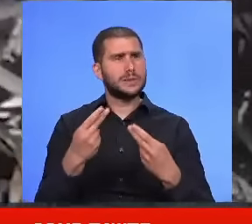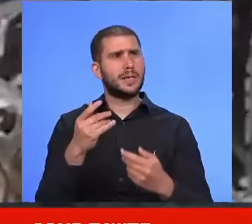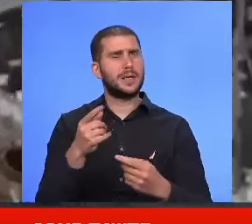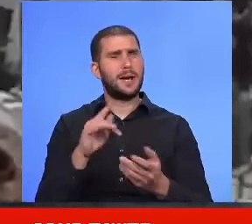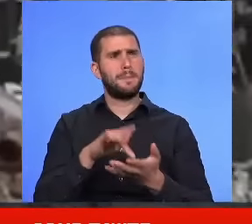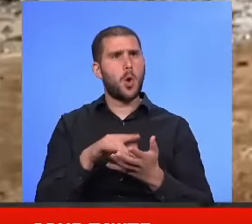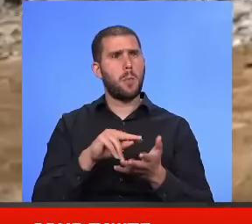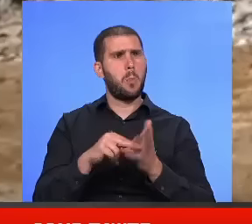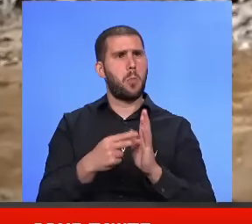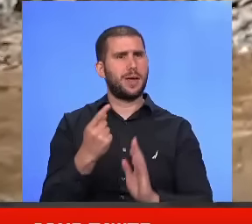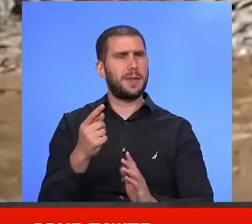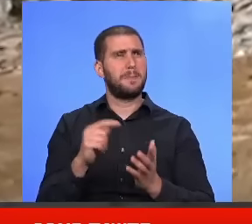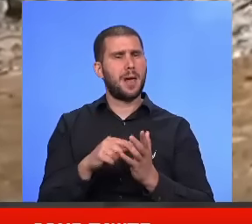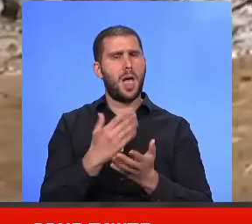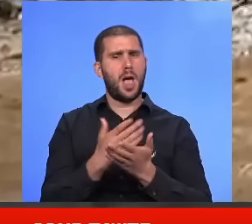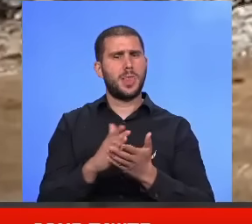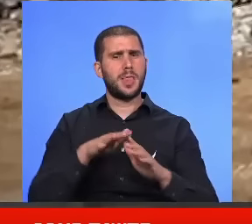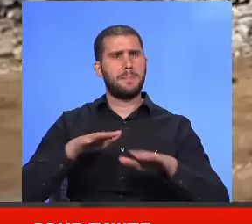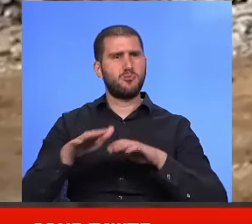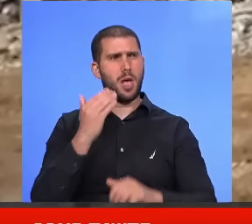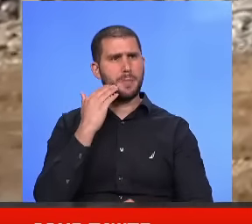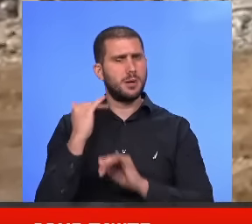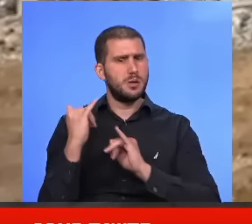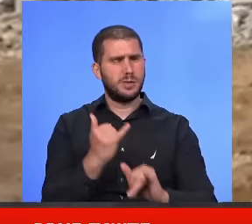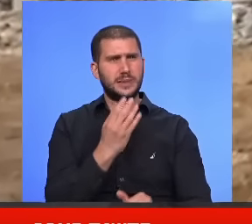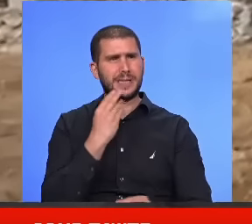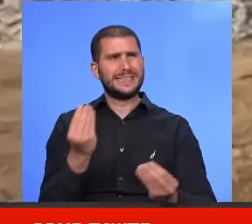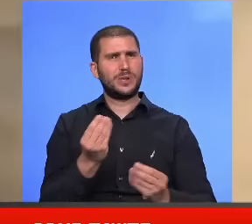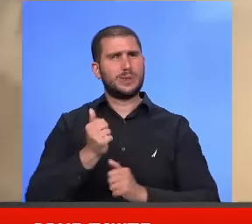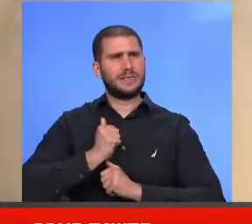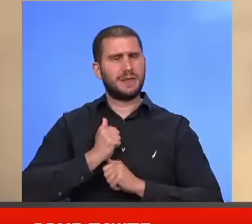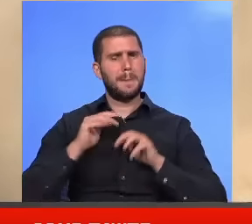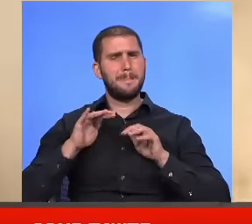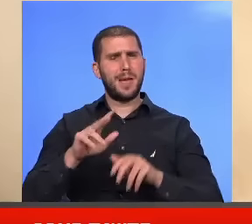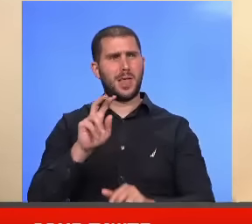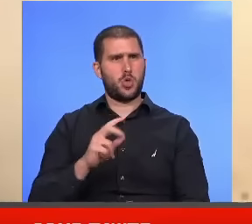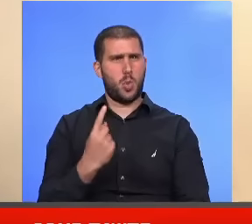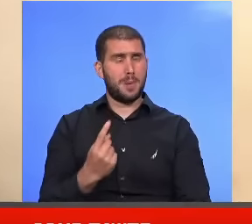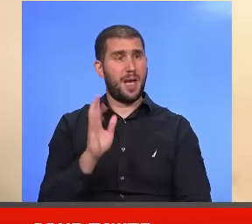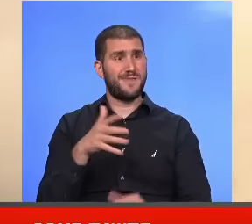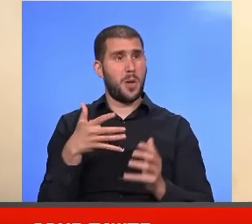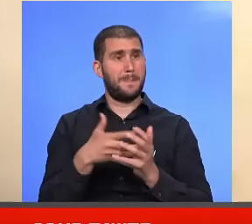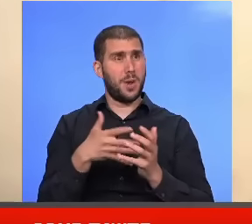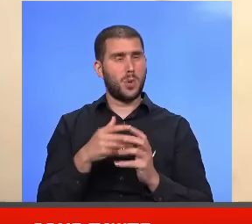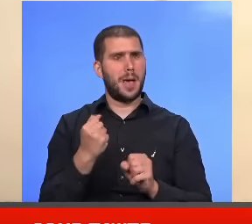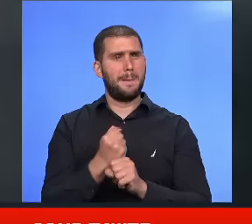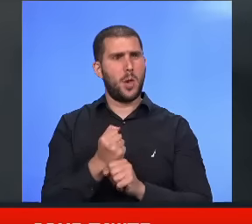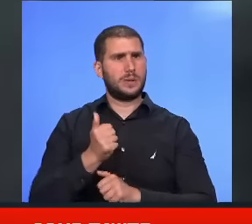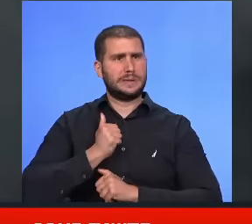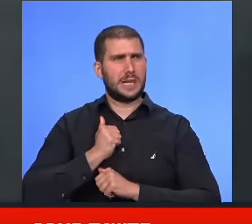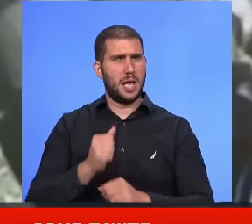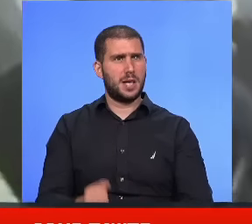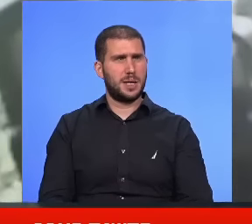לזירה הפוליטית בעקבות החלטת הממשל לספק לישראל ציוד צבאי במיליארדי דולרים למרות הביקורת על פעולות צהל.